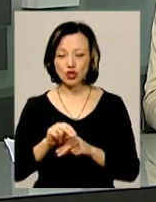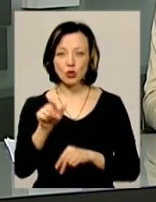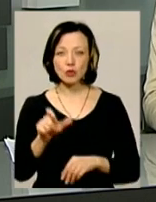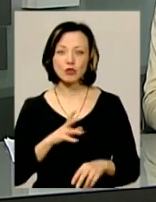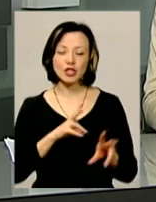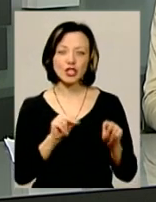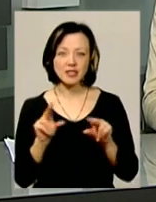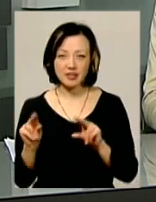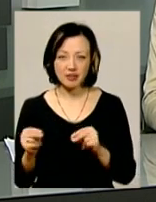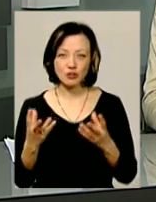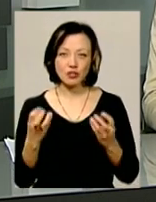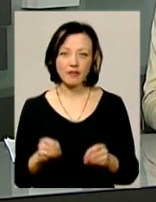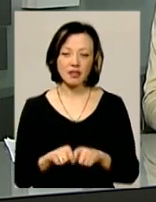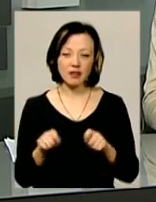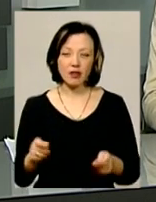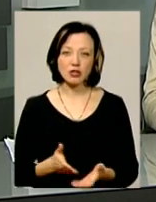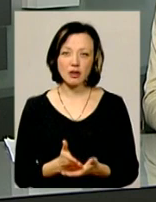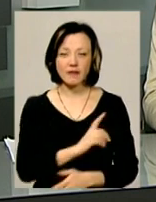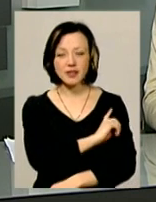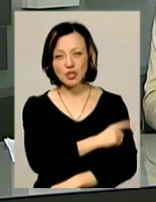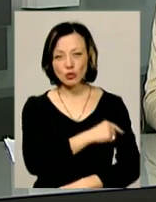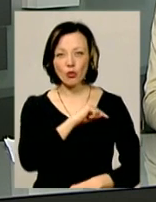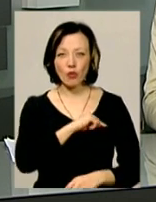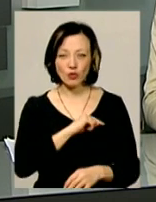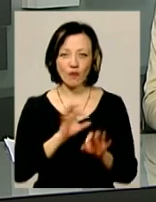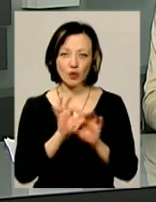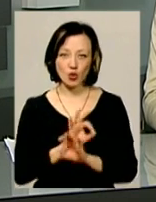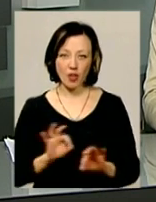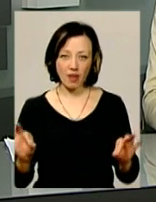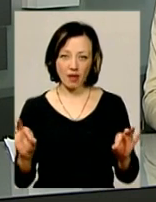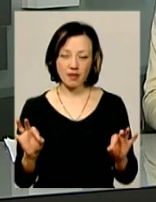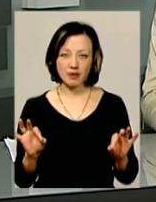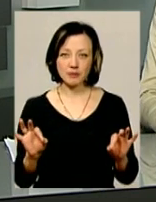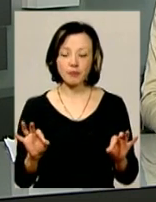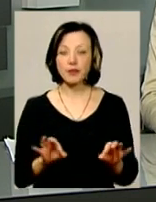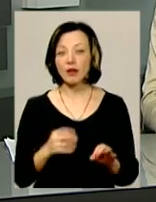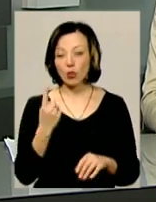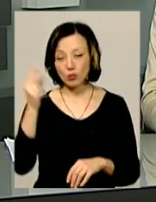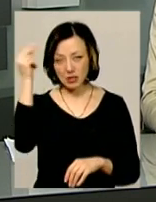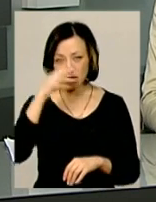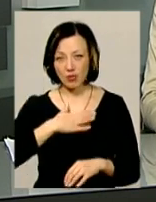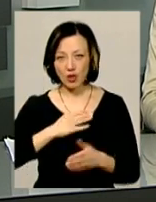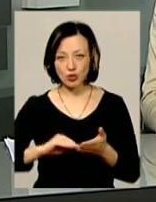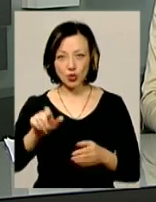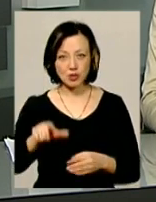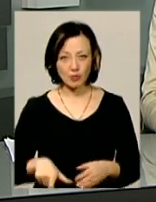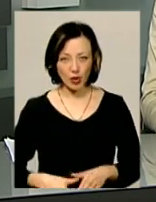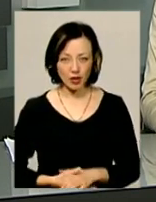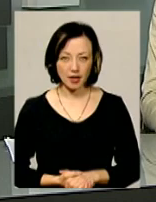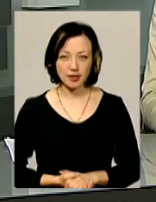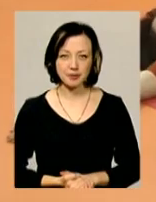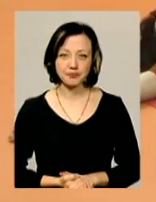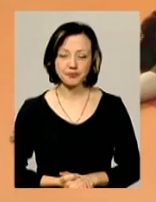бути щасливою, а ще відкриває шлях до фізичного і духовного вдосконалення. На одному із занять побувала моя колега Ольга